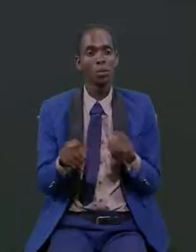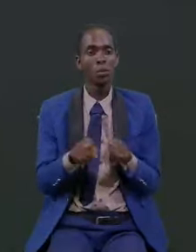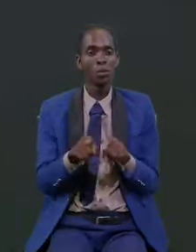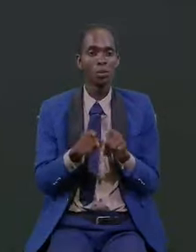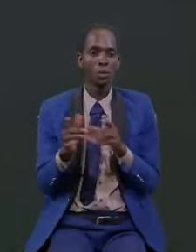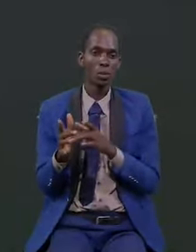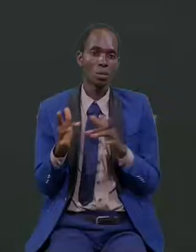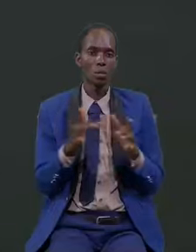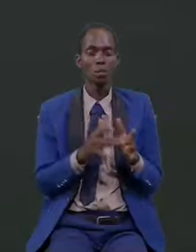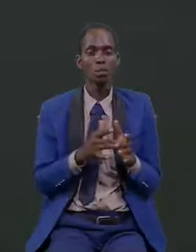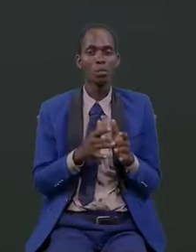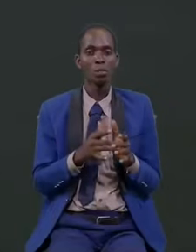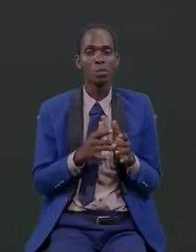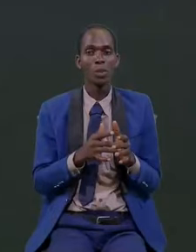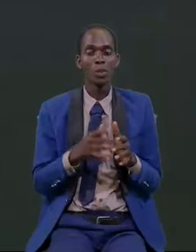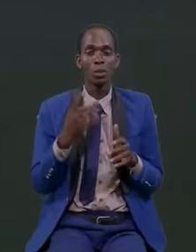précurseur.